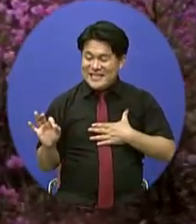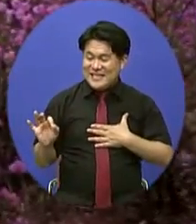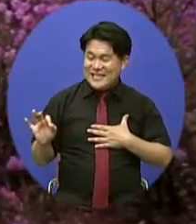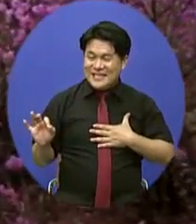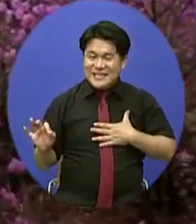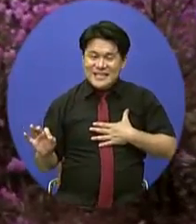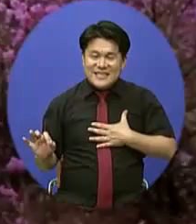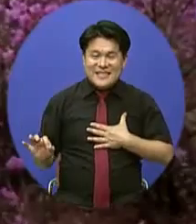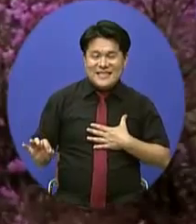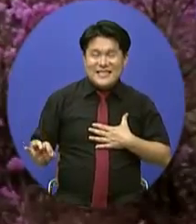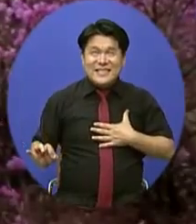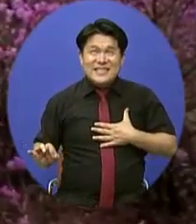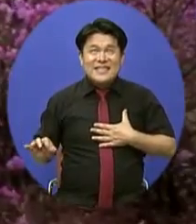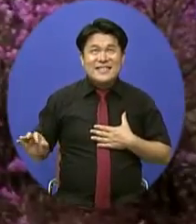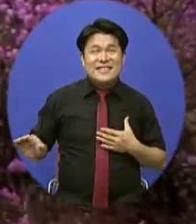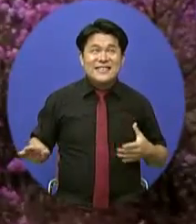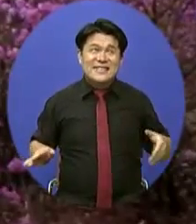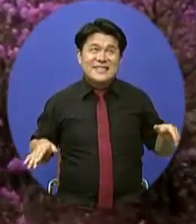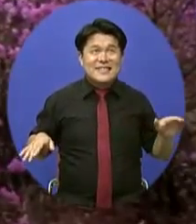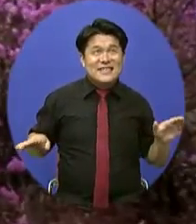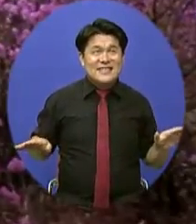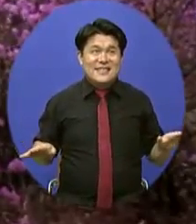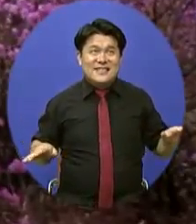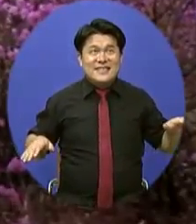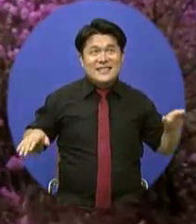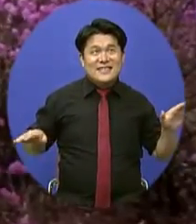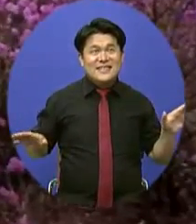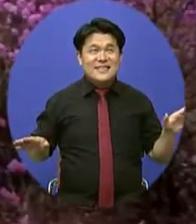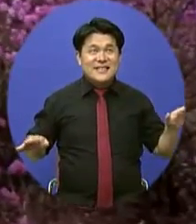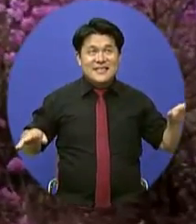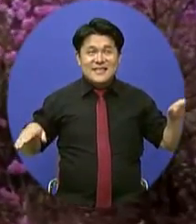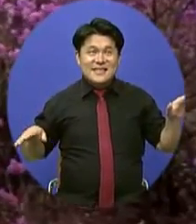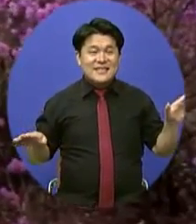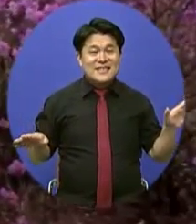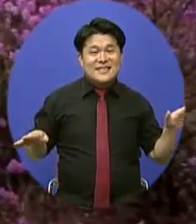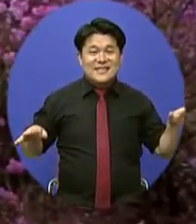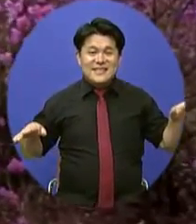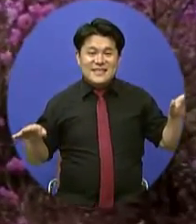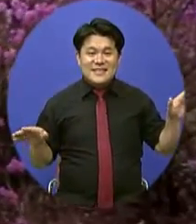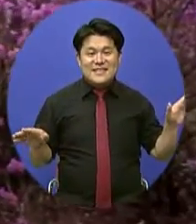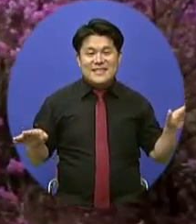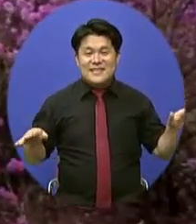흔들던 내 마음도 살아나간다